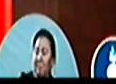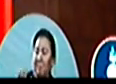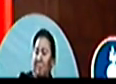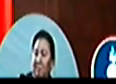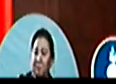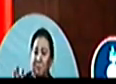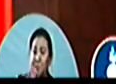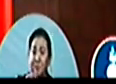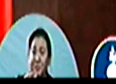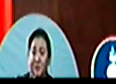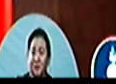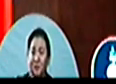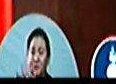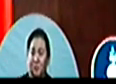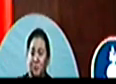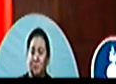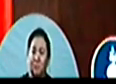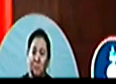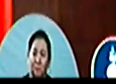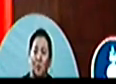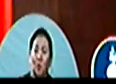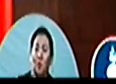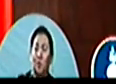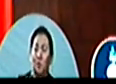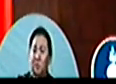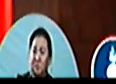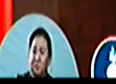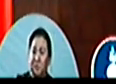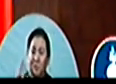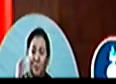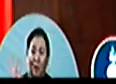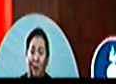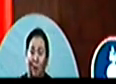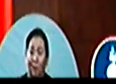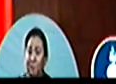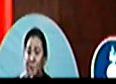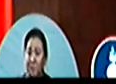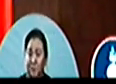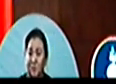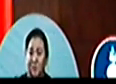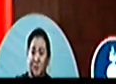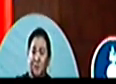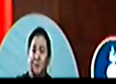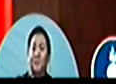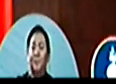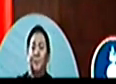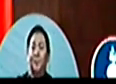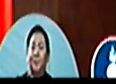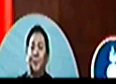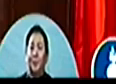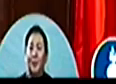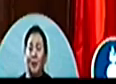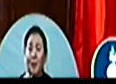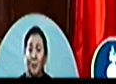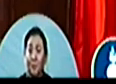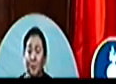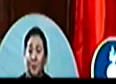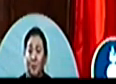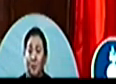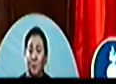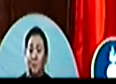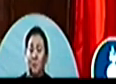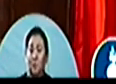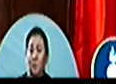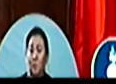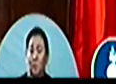биш. Харин авилгалыг таслан зогсоодог. А тэр аливаа хууль бас одоо дарамт шахалтыг одоо зайлуулж